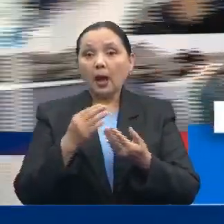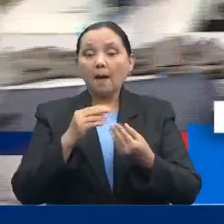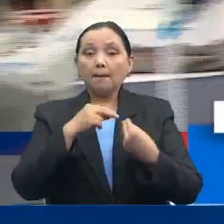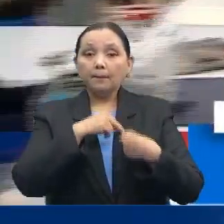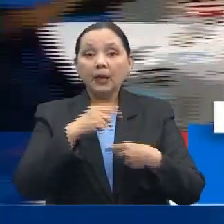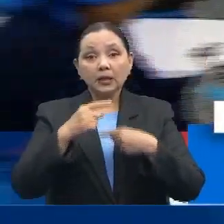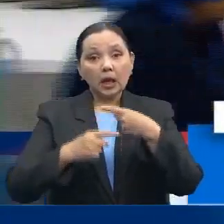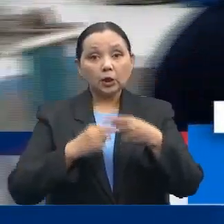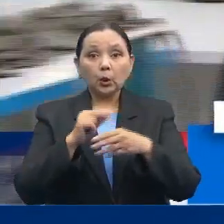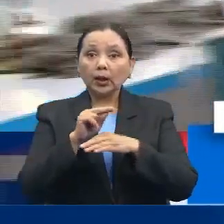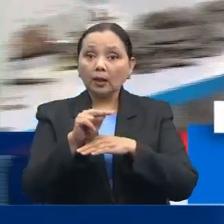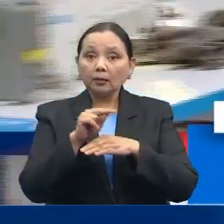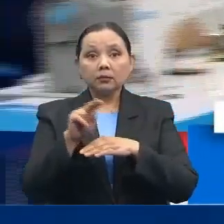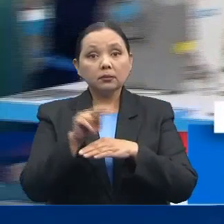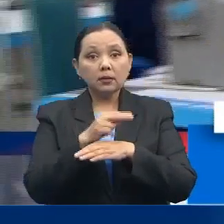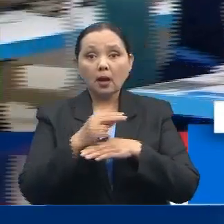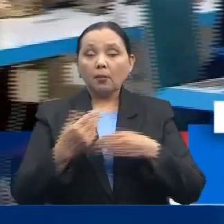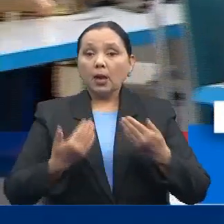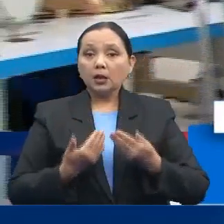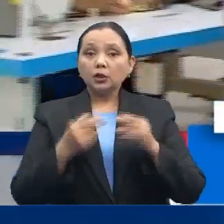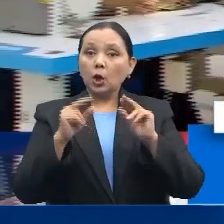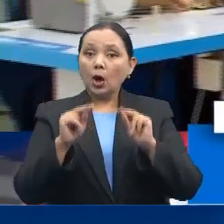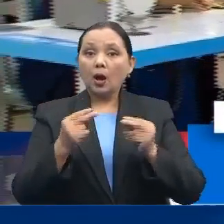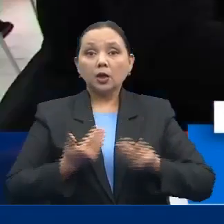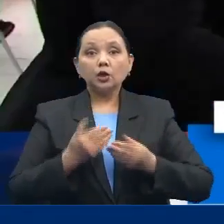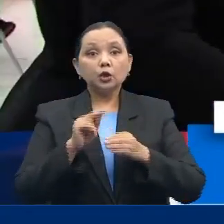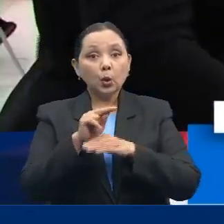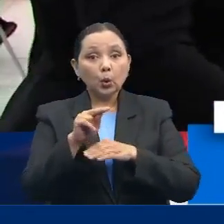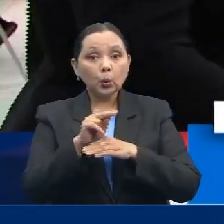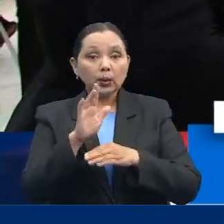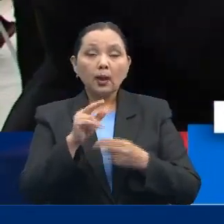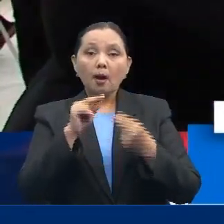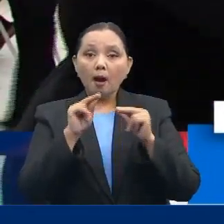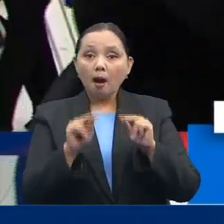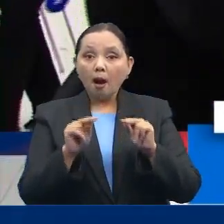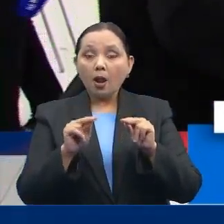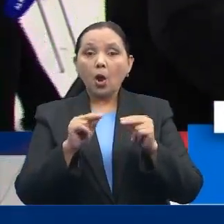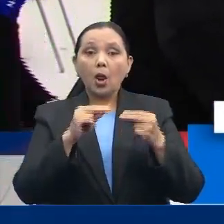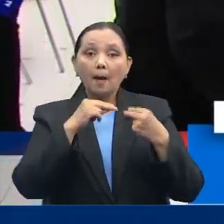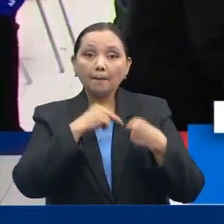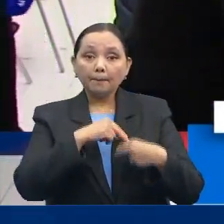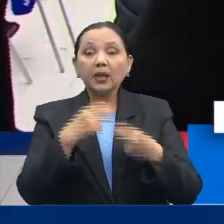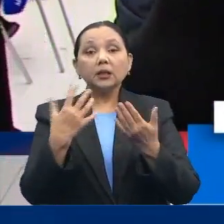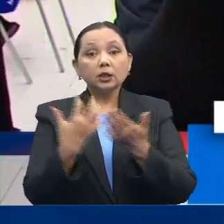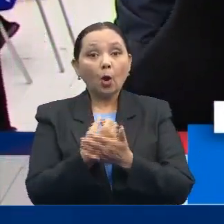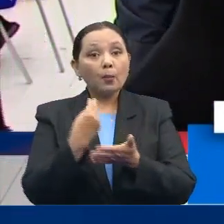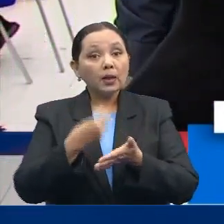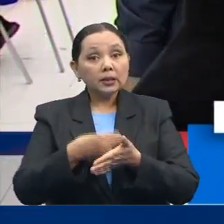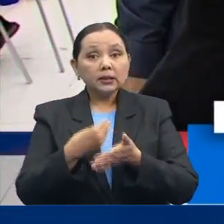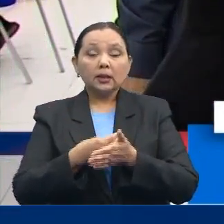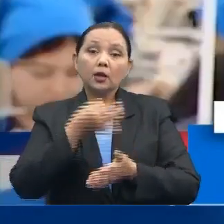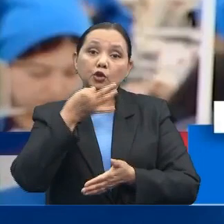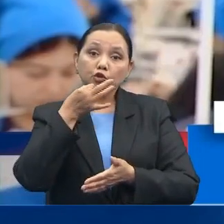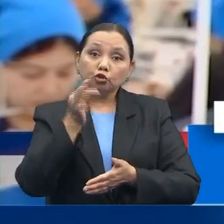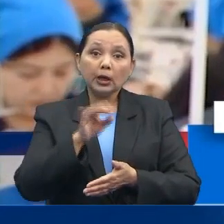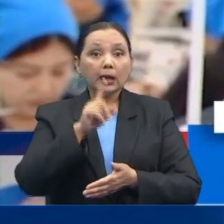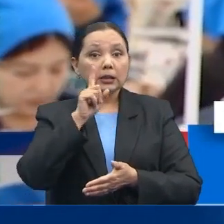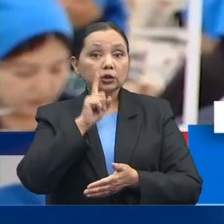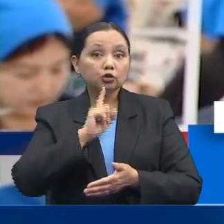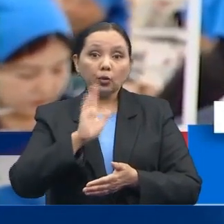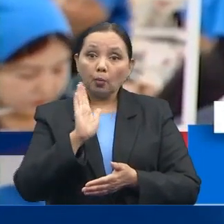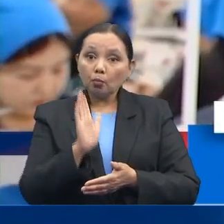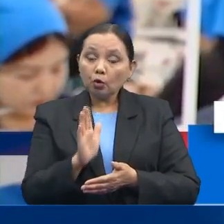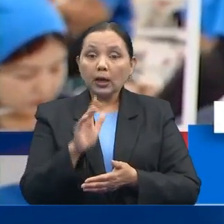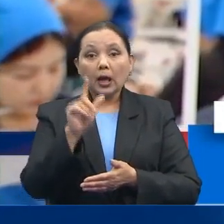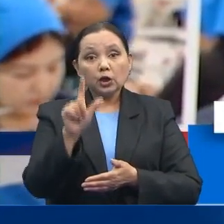orqali tarbiyalash u insonni hayotda halol yashashga o'rgatadi. Halol mehnat evaziga topilgan rizq esa eng shirin va totlidir. Buning uchun